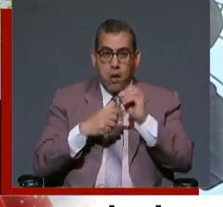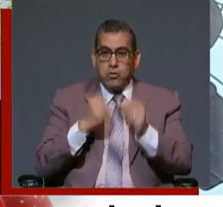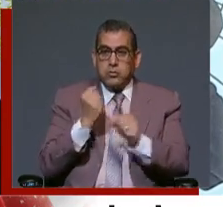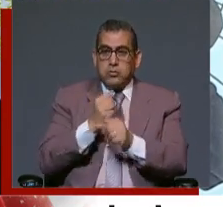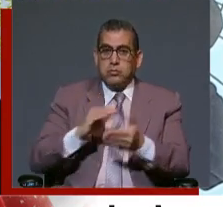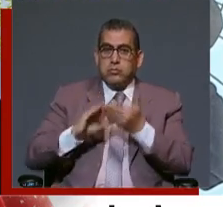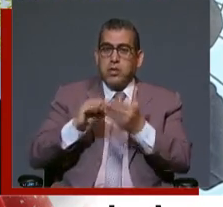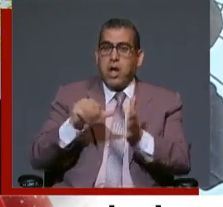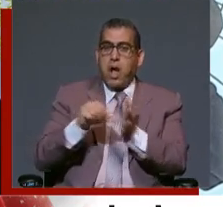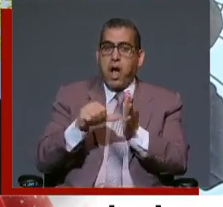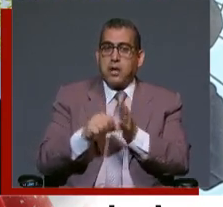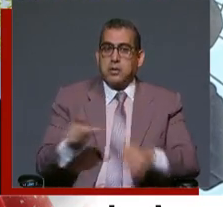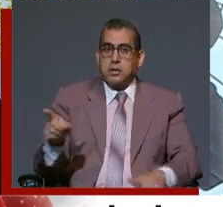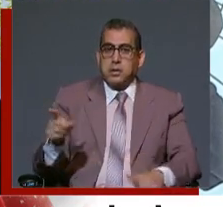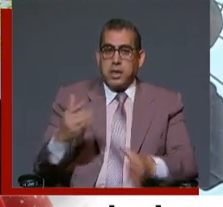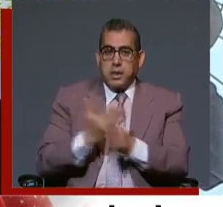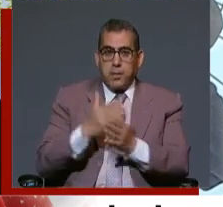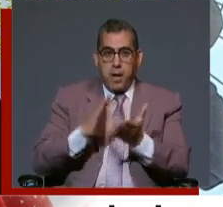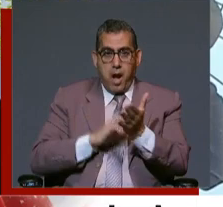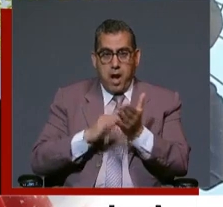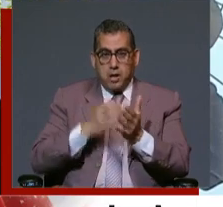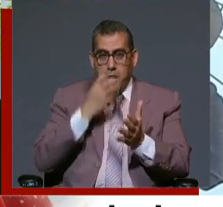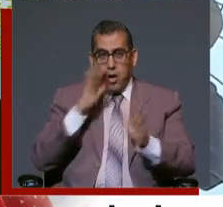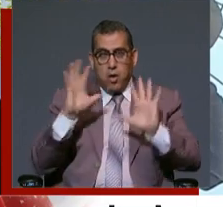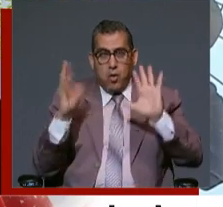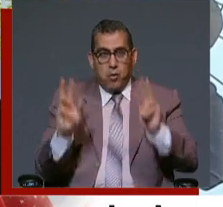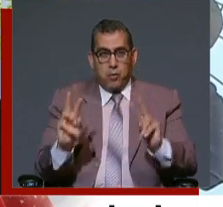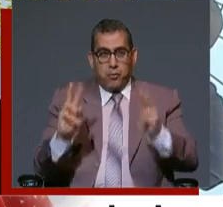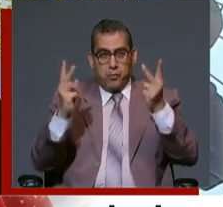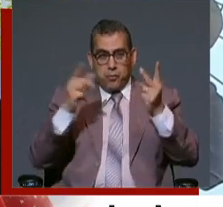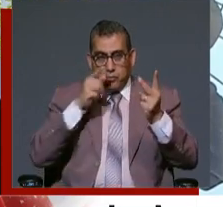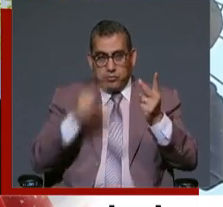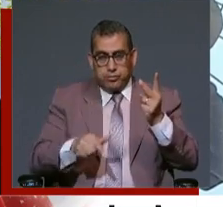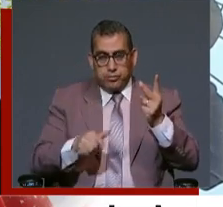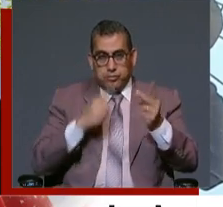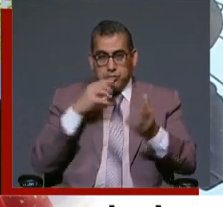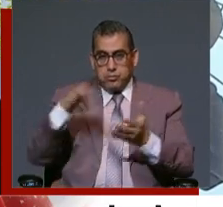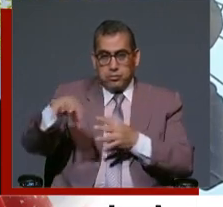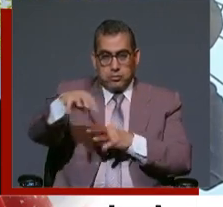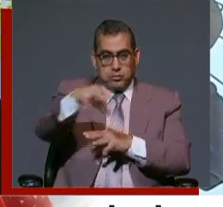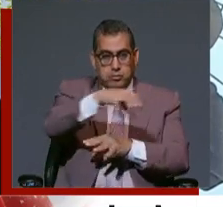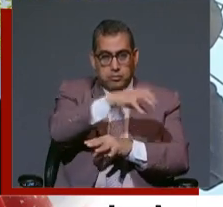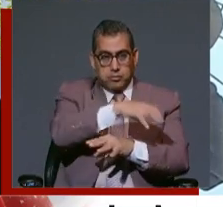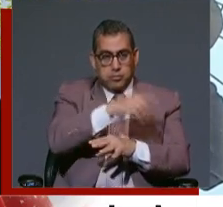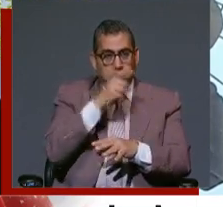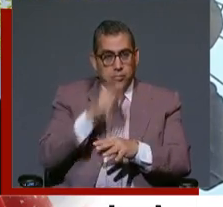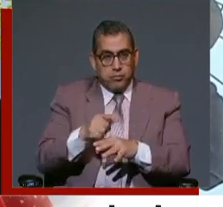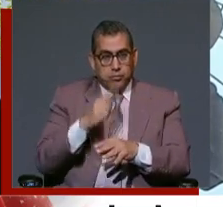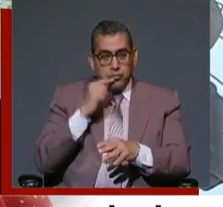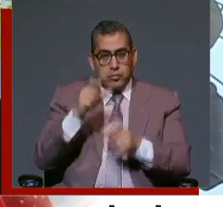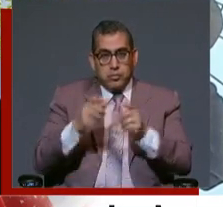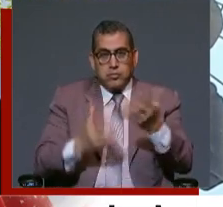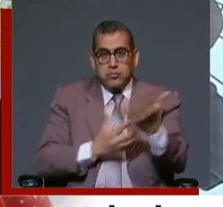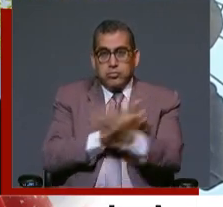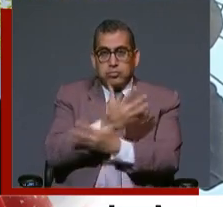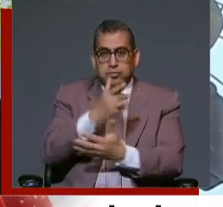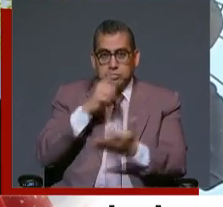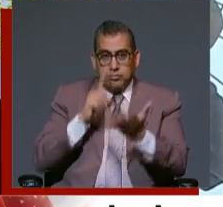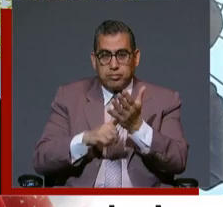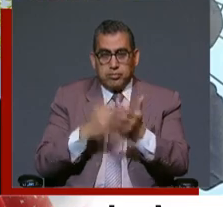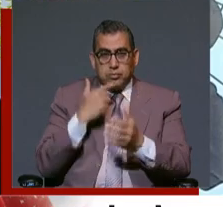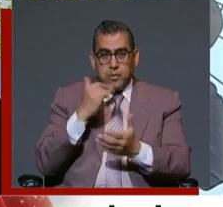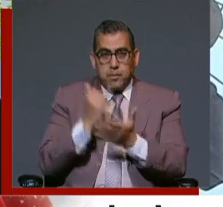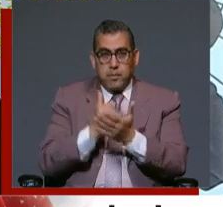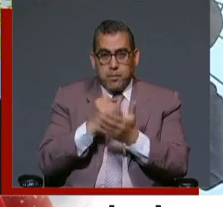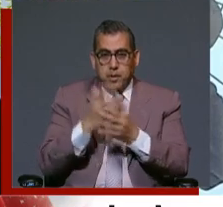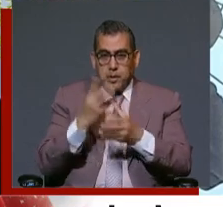لنقل مخاطر المناخ التي تواجه البلدان وإنزالها على مستوى الأسواق من خلال تأمين البلدان